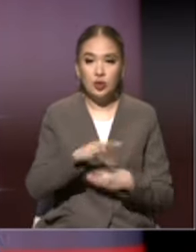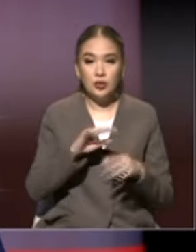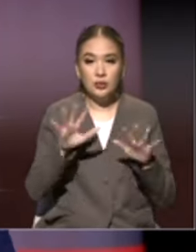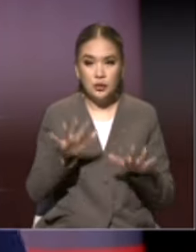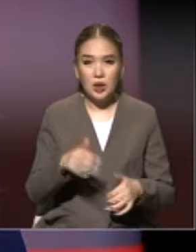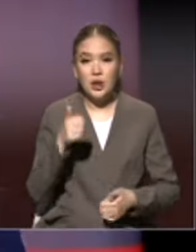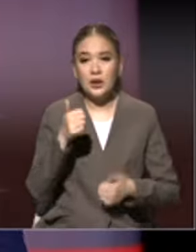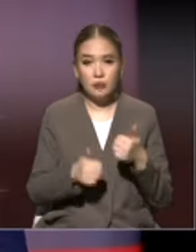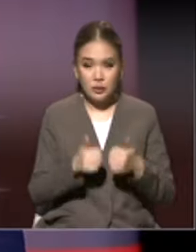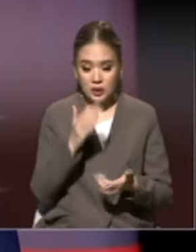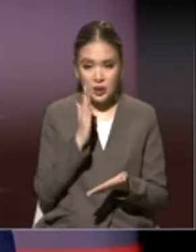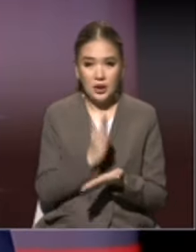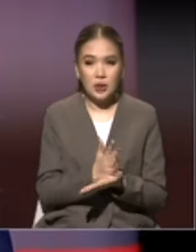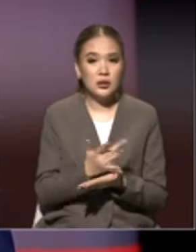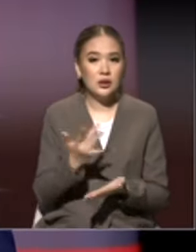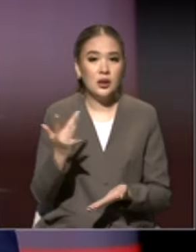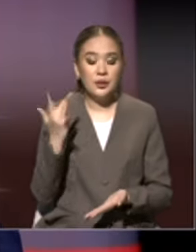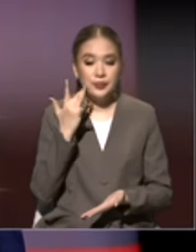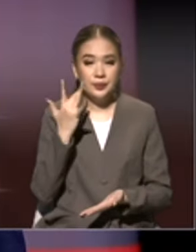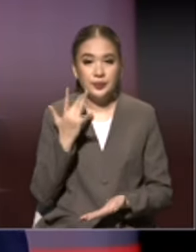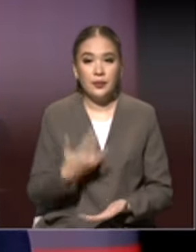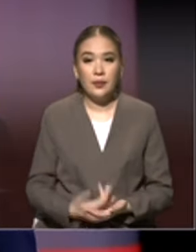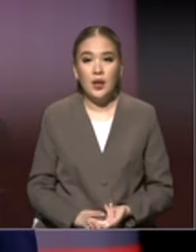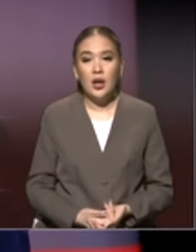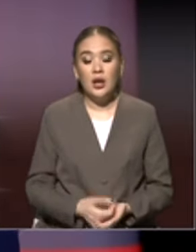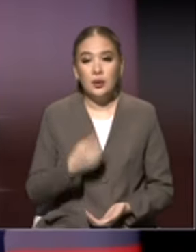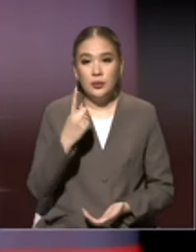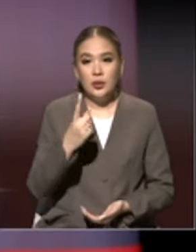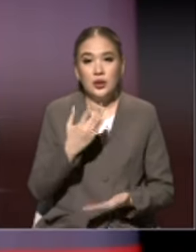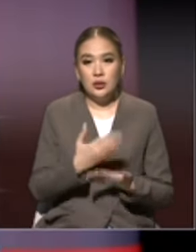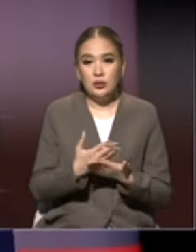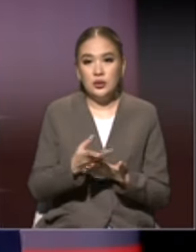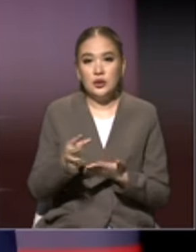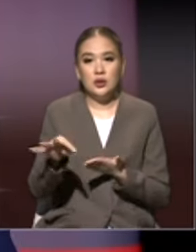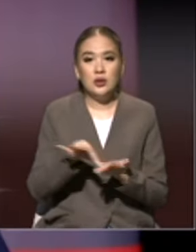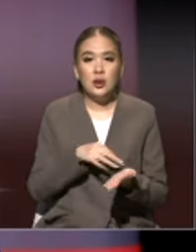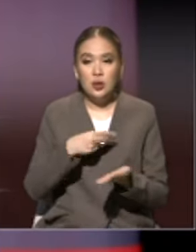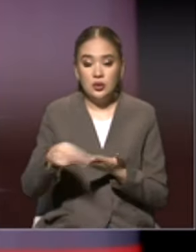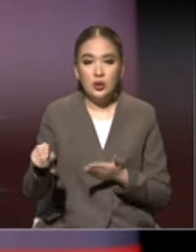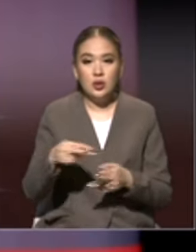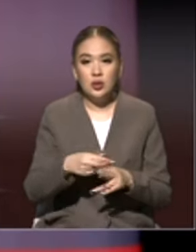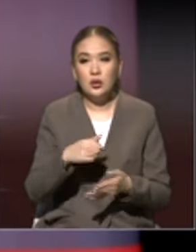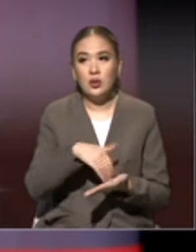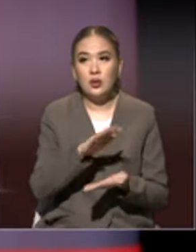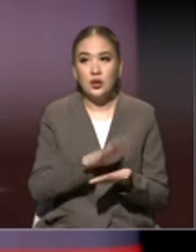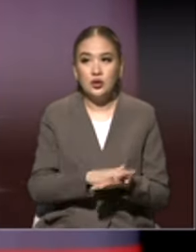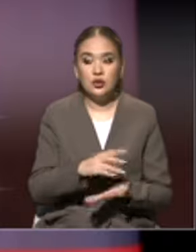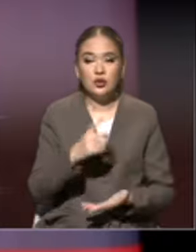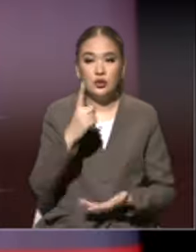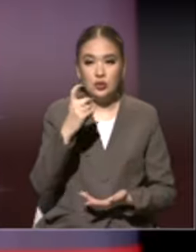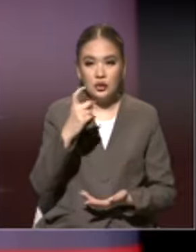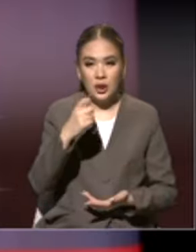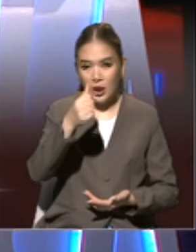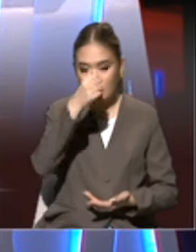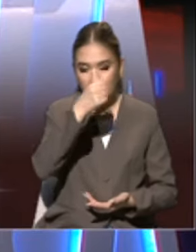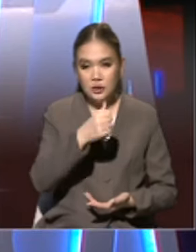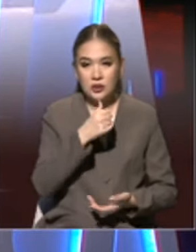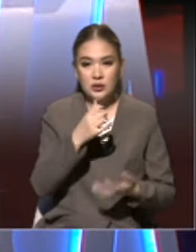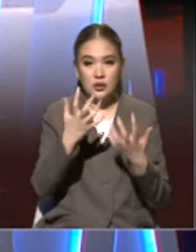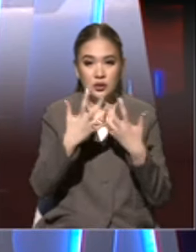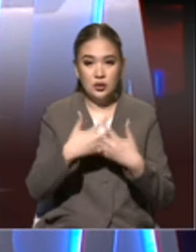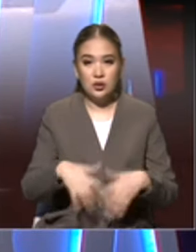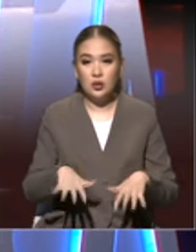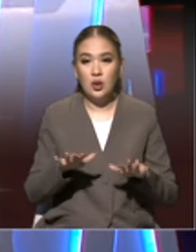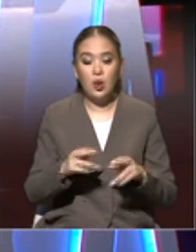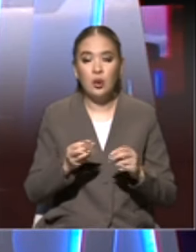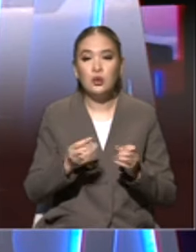бар. Ол бір жерден мысалға бір көзден сатып алған кезде, мысалға товарды 100 ақ айлық есеппен бойынша сатып алады.